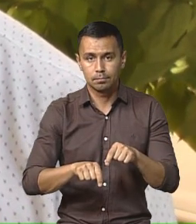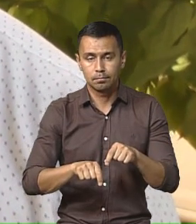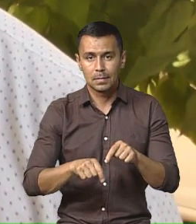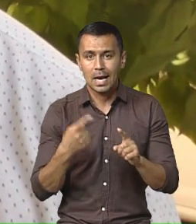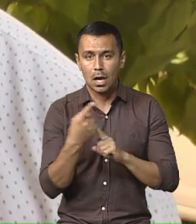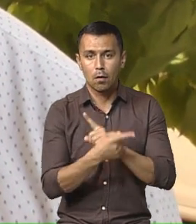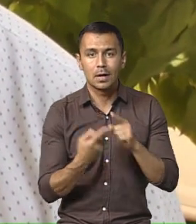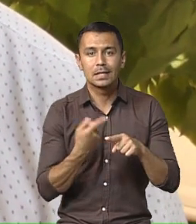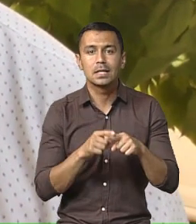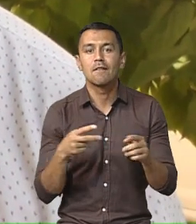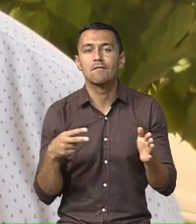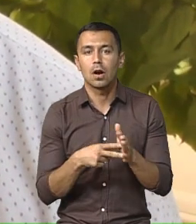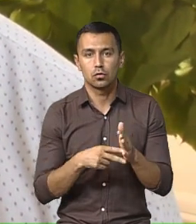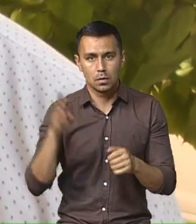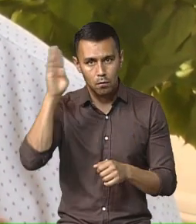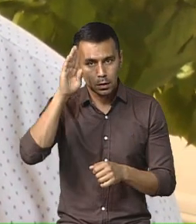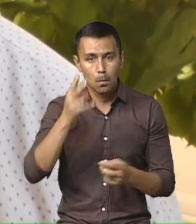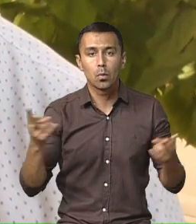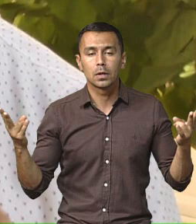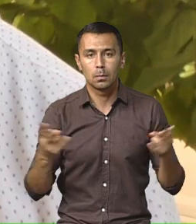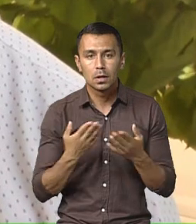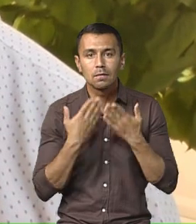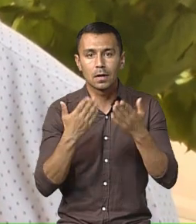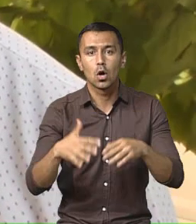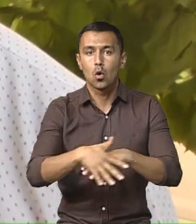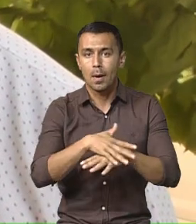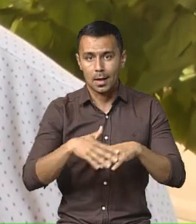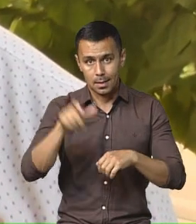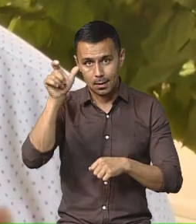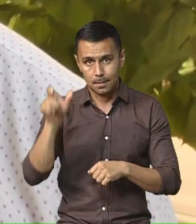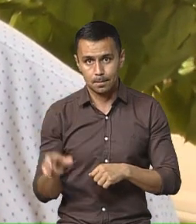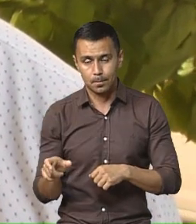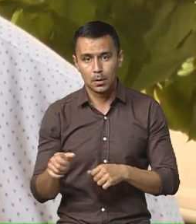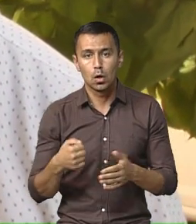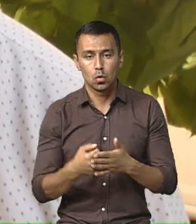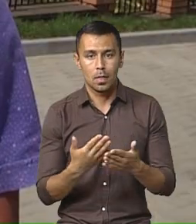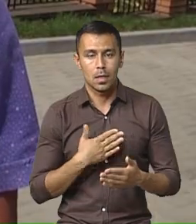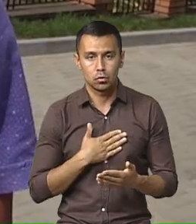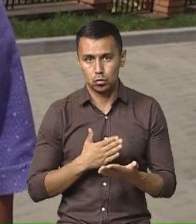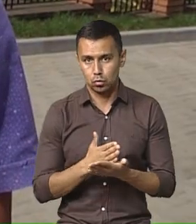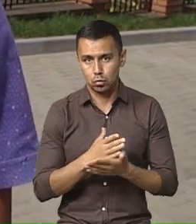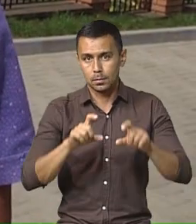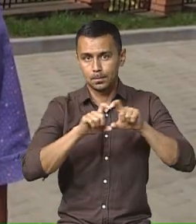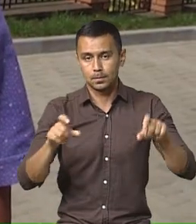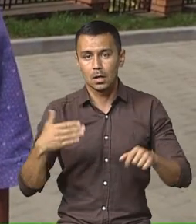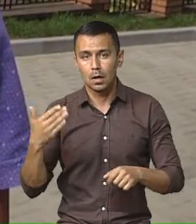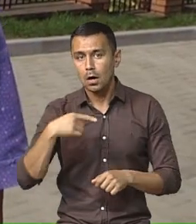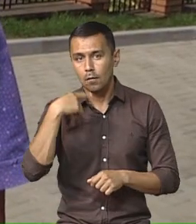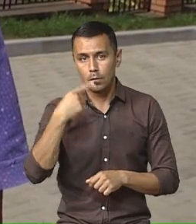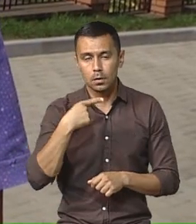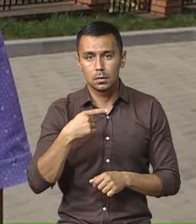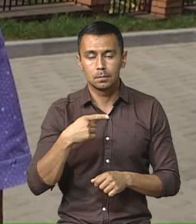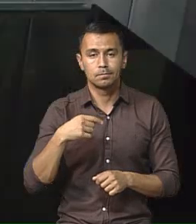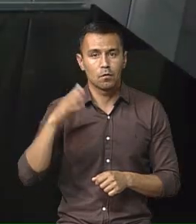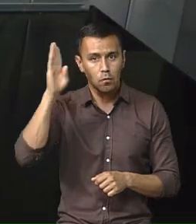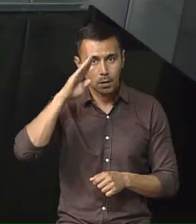тої вартості води, потрібно звернення громадянина до нашої служби. За словами Валерія Калмакова, бювет з